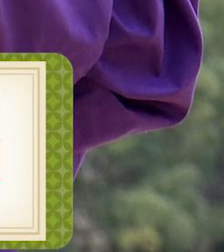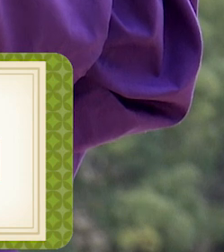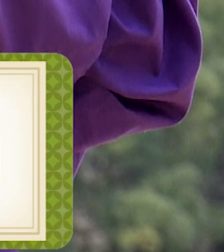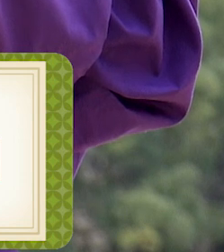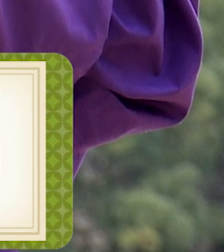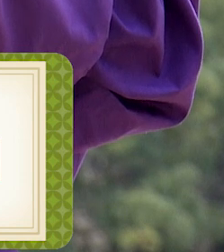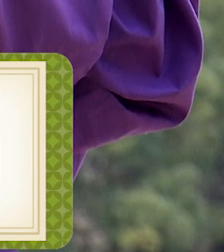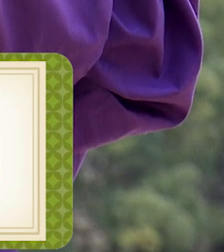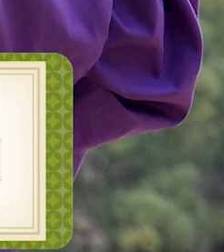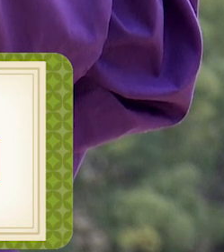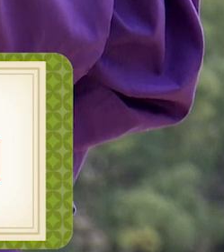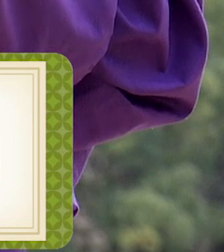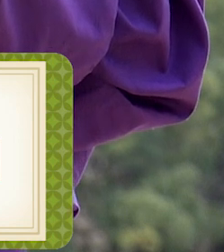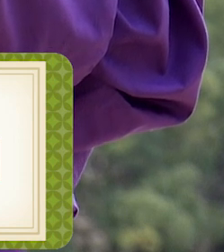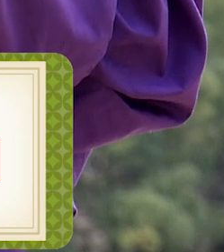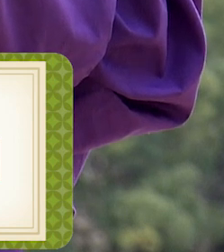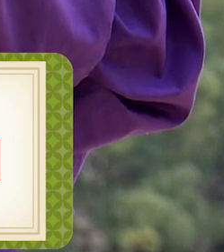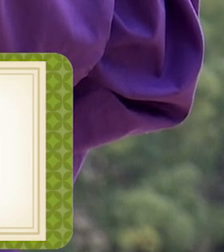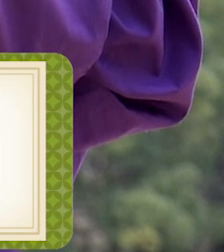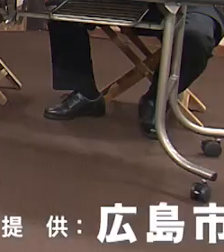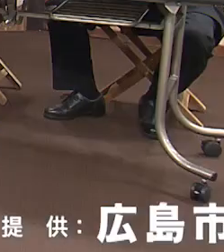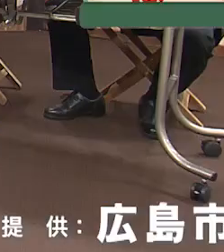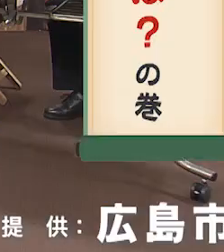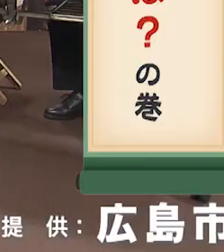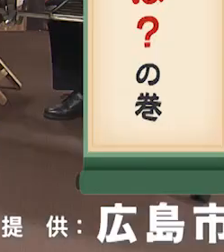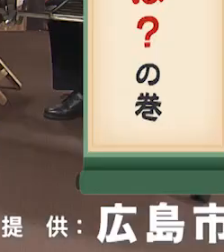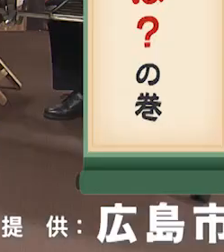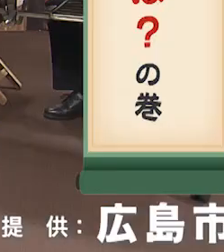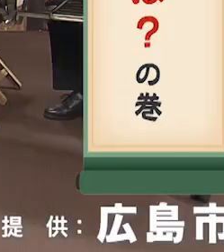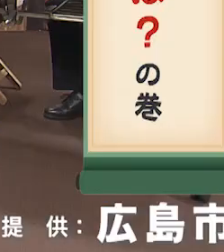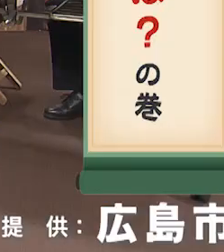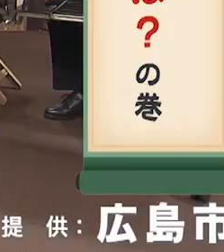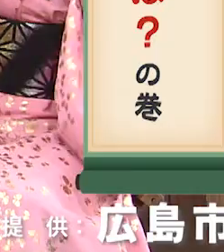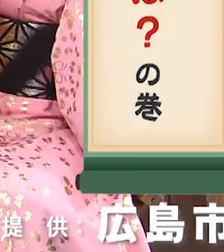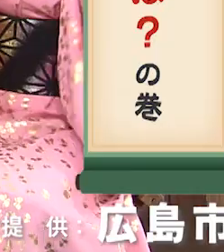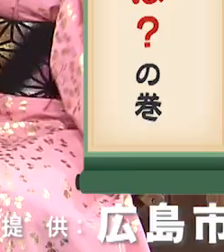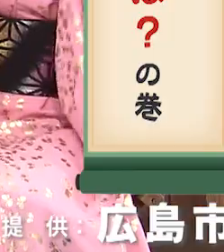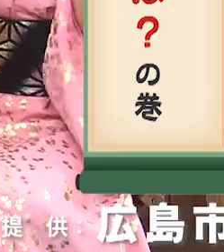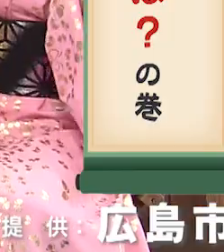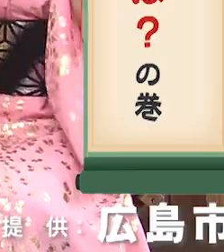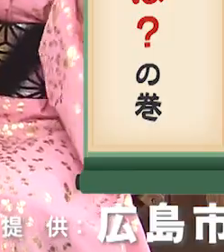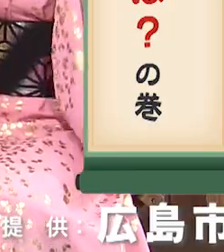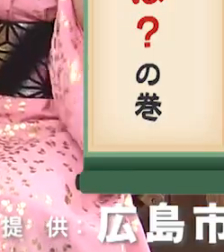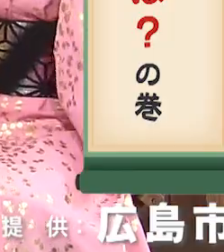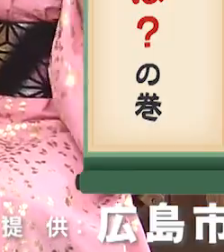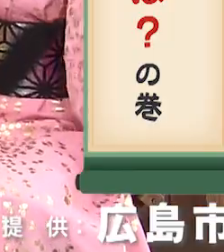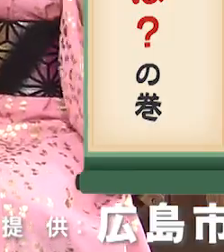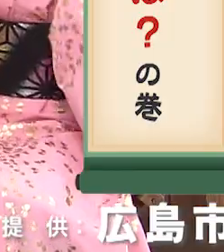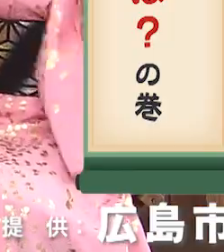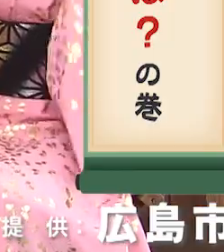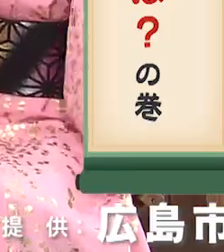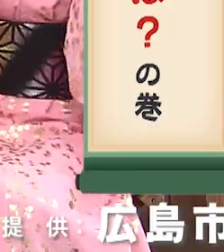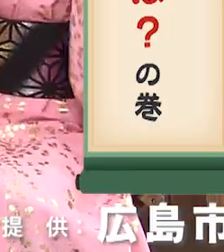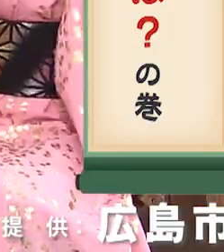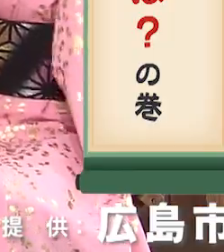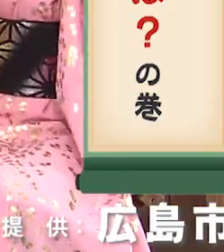ね。待ってるわ。 次回は地域猫について学ぶのじゃ。